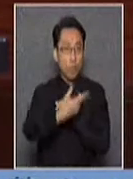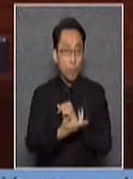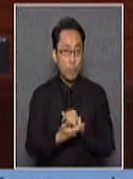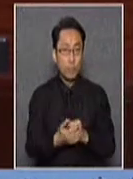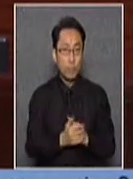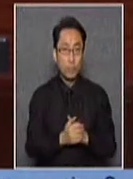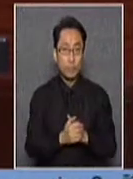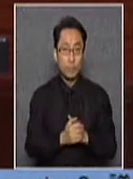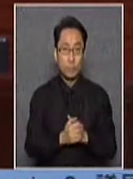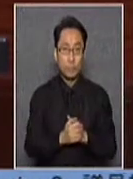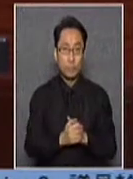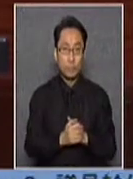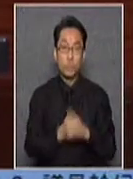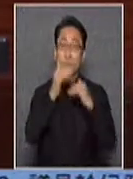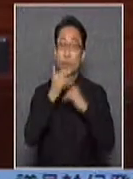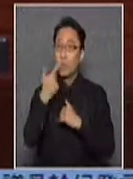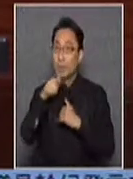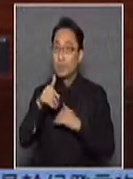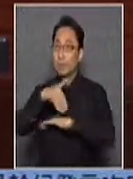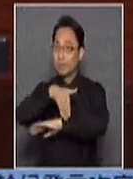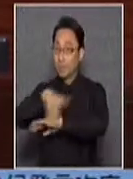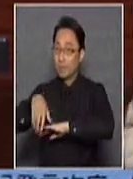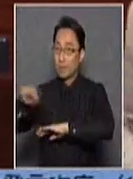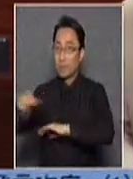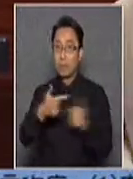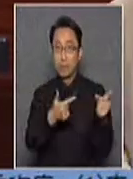跟住咧就新界繼續要